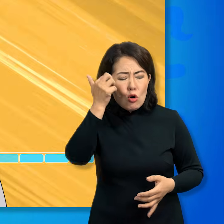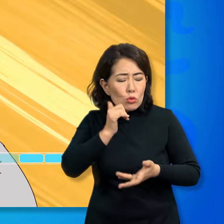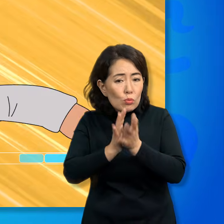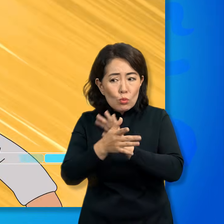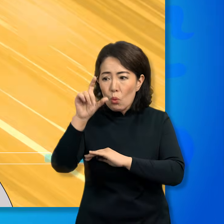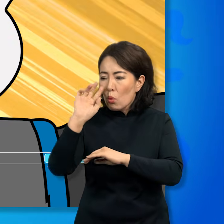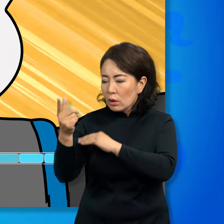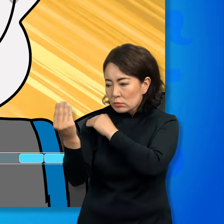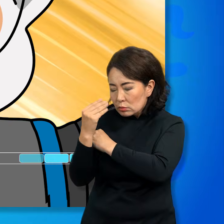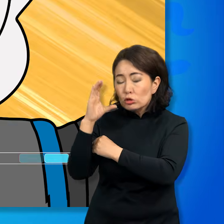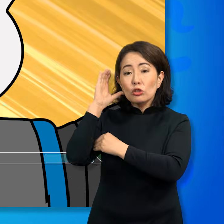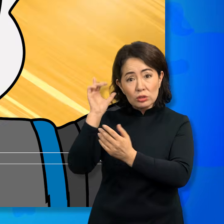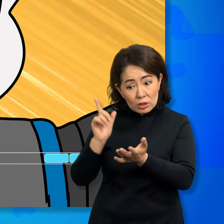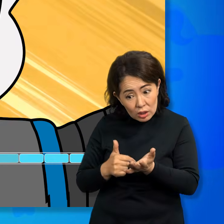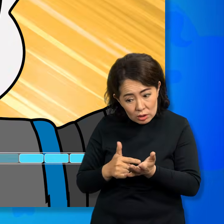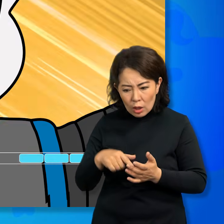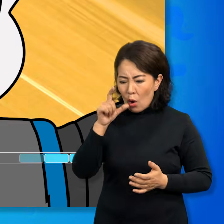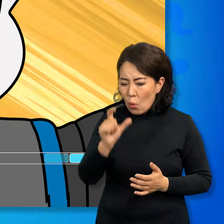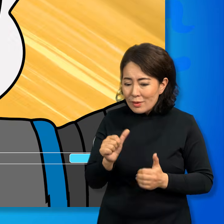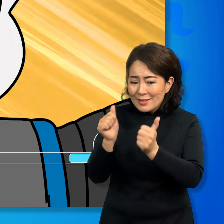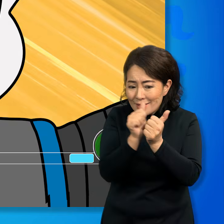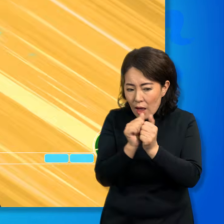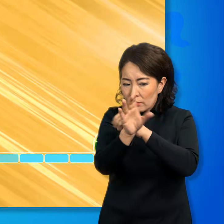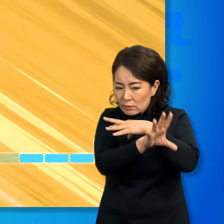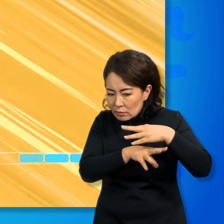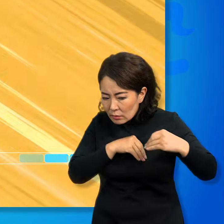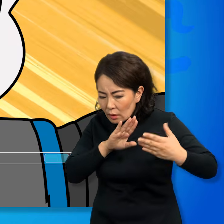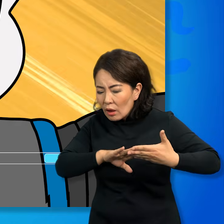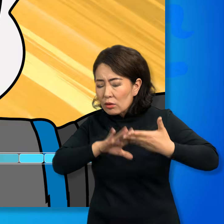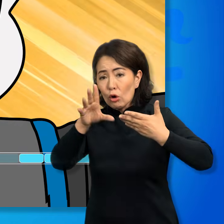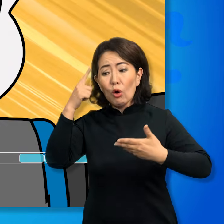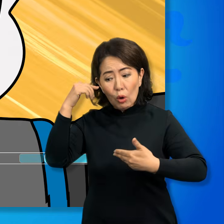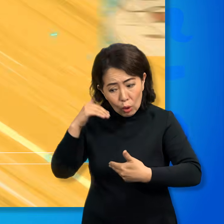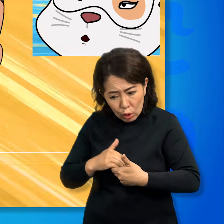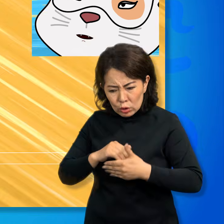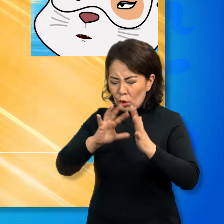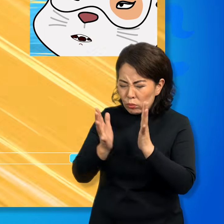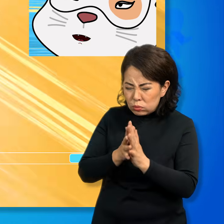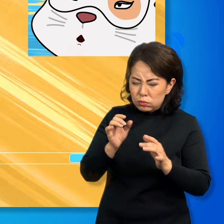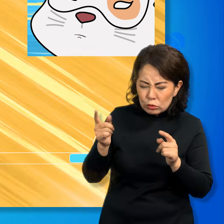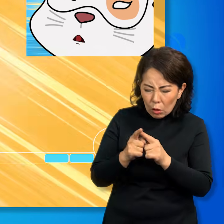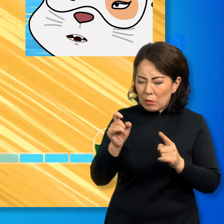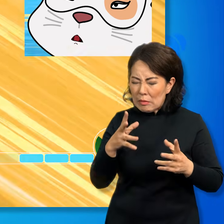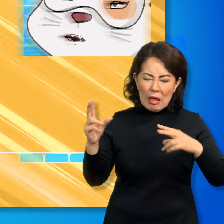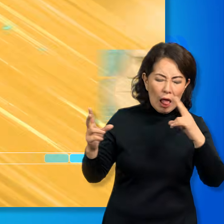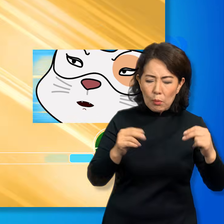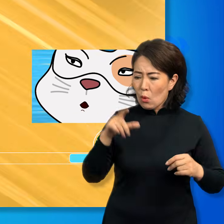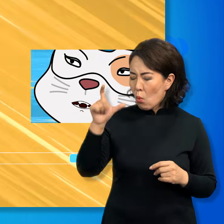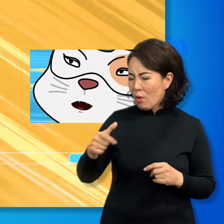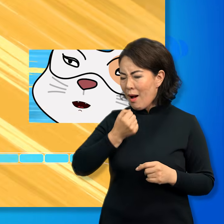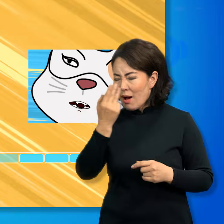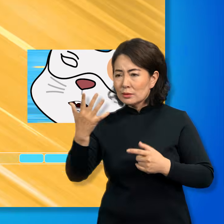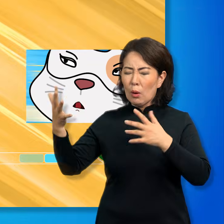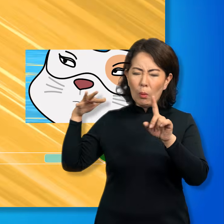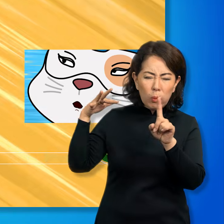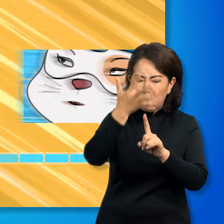өтлөхгүй. Ахтны сайныг унаж мэднэ. Хүний сайныг ханилж мэднэ. Хинээлний мод дөрөв, эр хүний үхний хүүхэн агтаж, төмөр мэд битгий ноц хүүхэн хүн